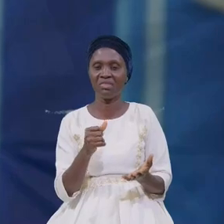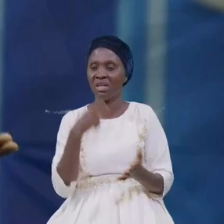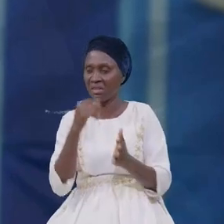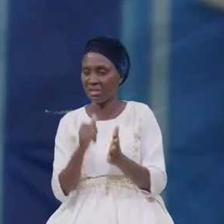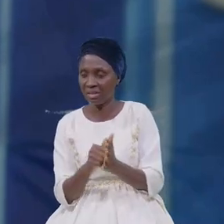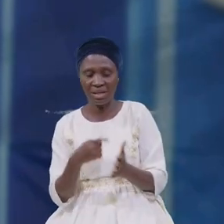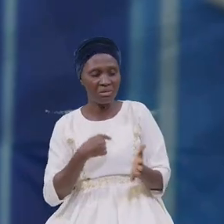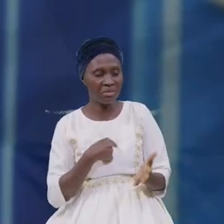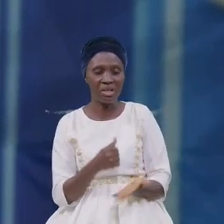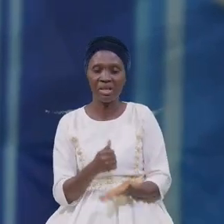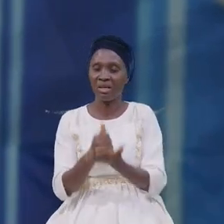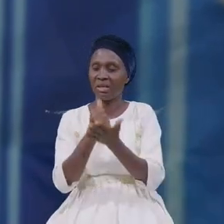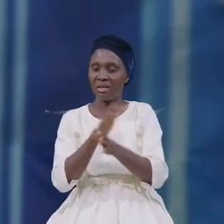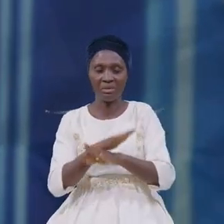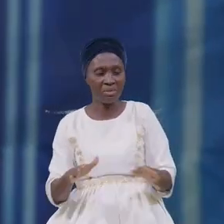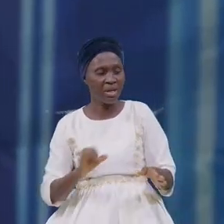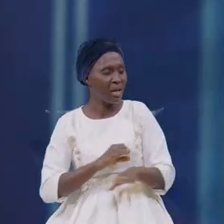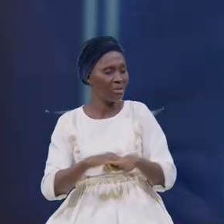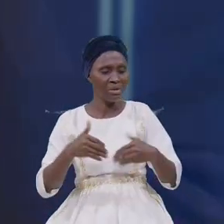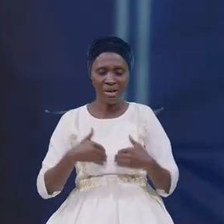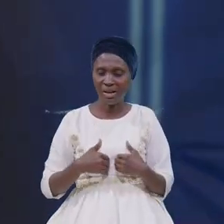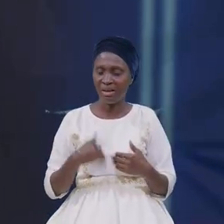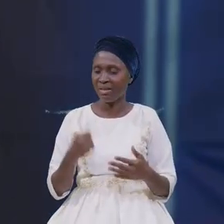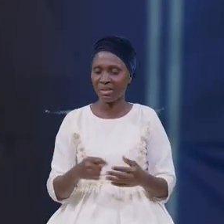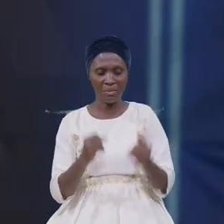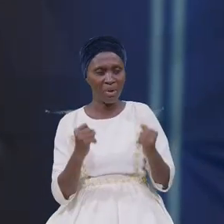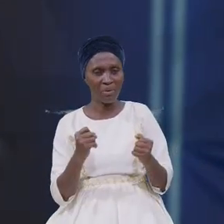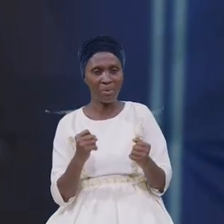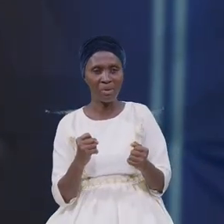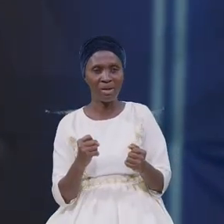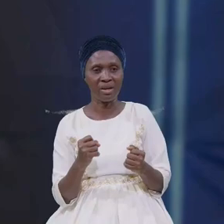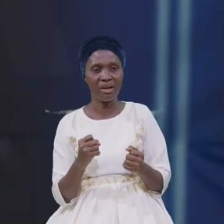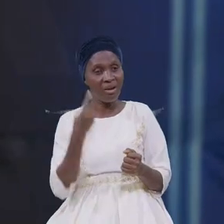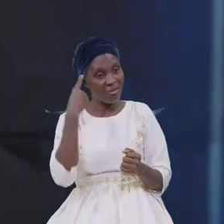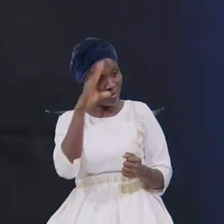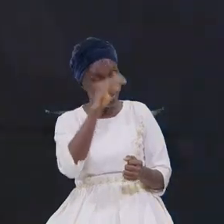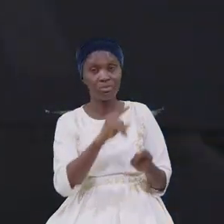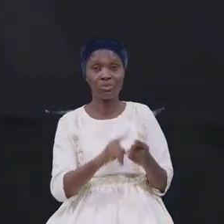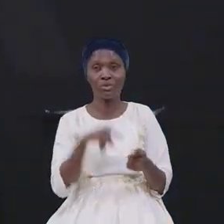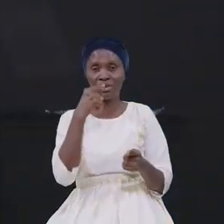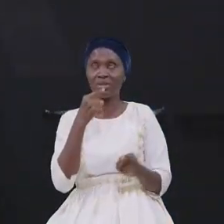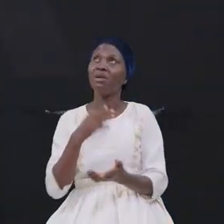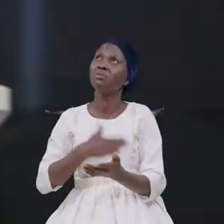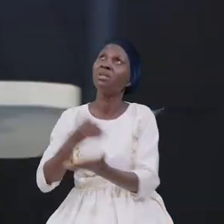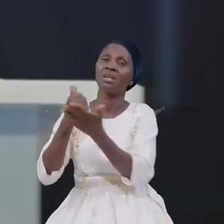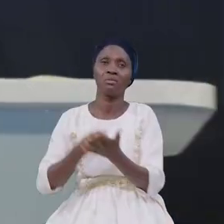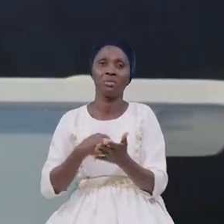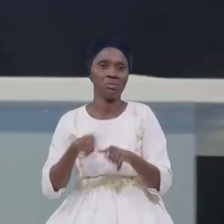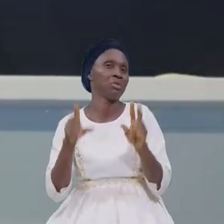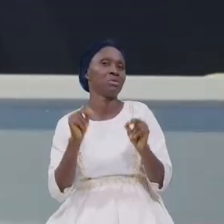je n'ai pas le pouvoir, je n'ai pas la force. Au lieu de dire, aide-moi, il s'en est